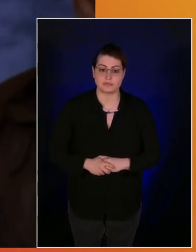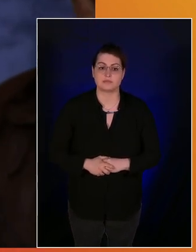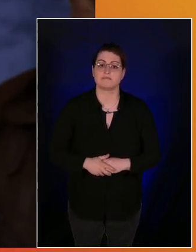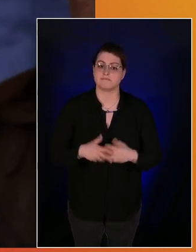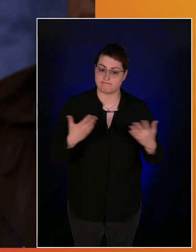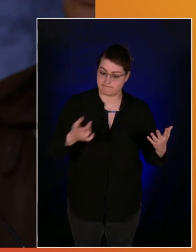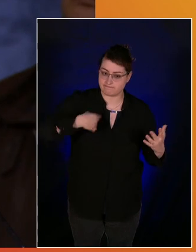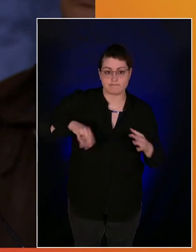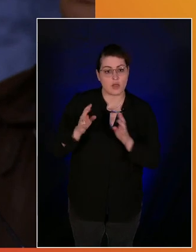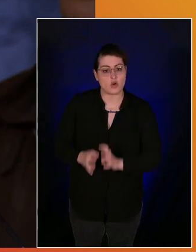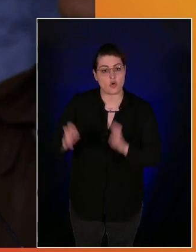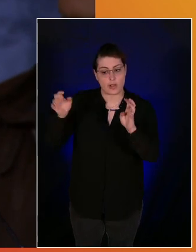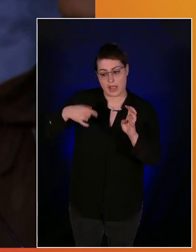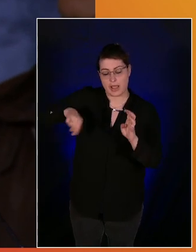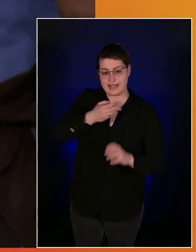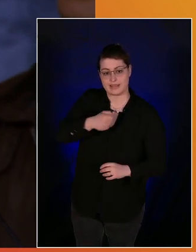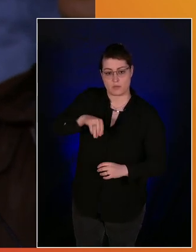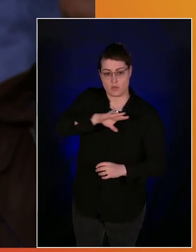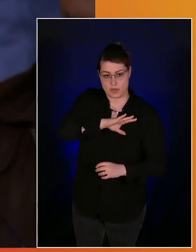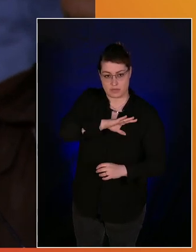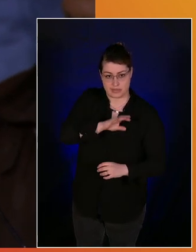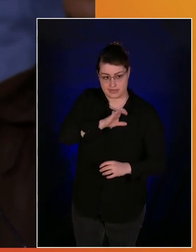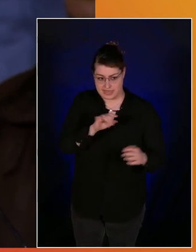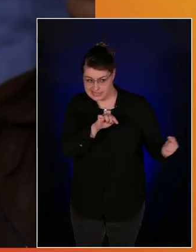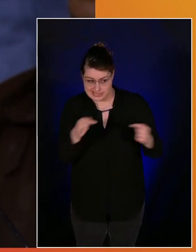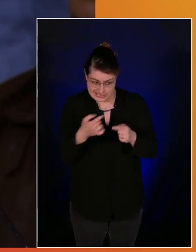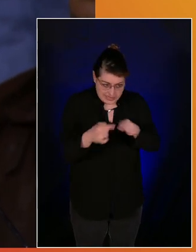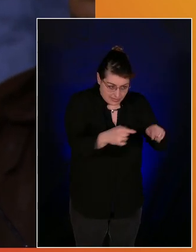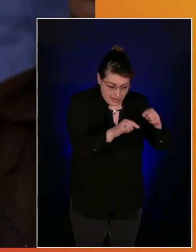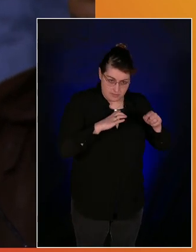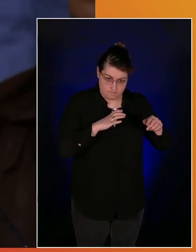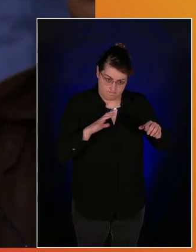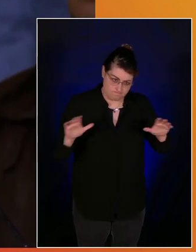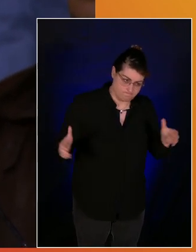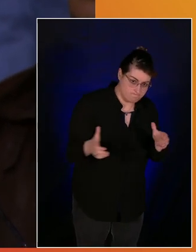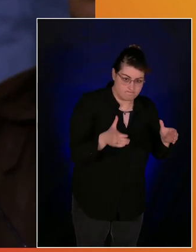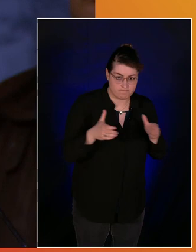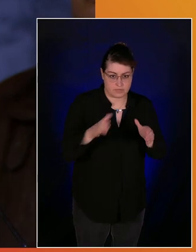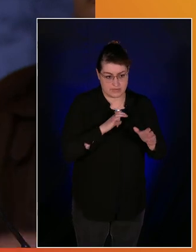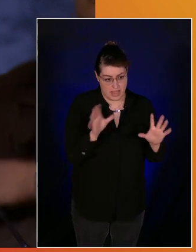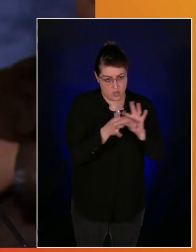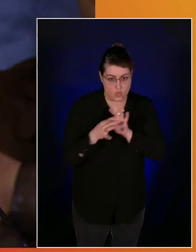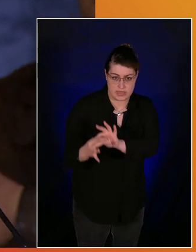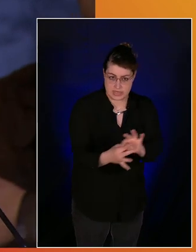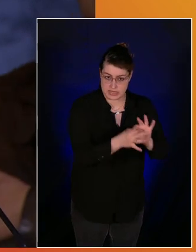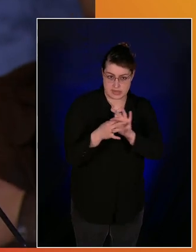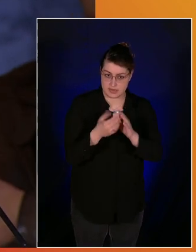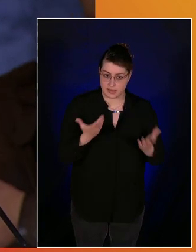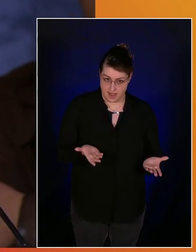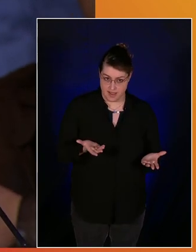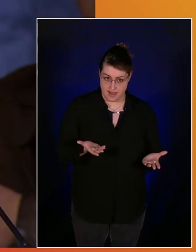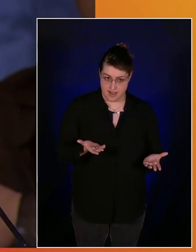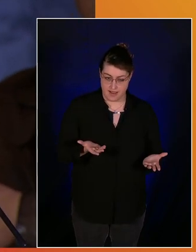Alors notre congrès, il a pris la responsabilité pour dépasser les clivages et sortir avec une CGT unie et rassemblée. Notre